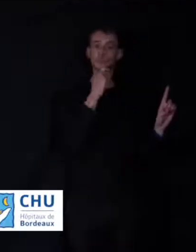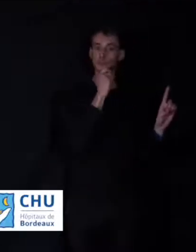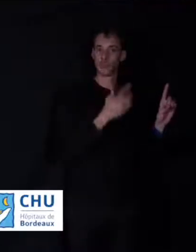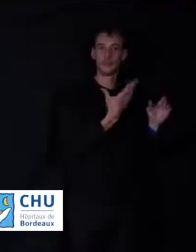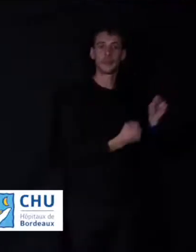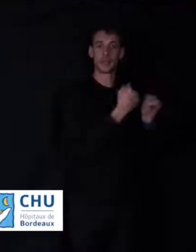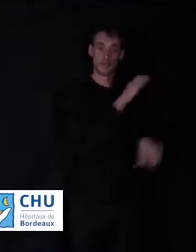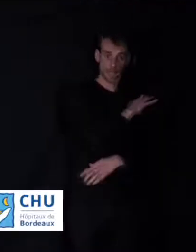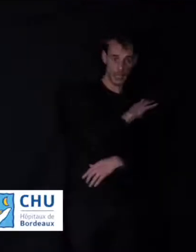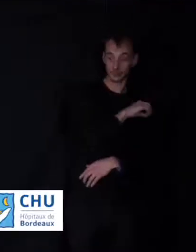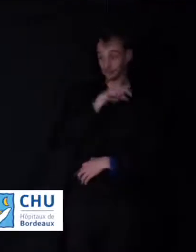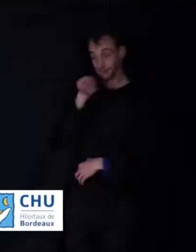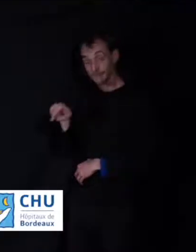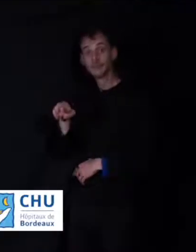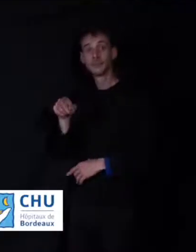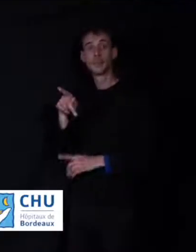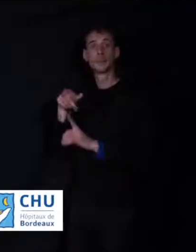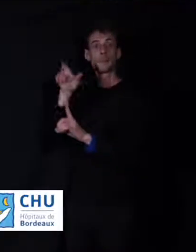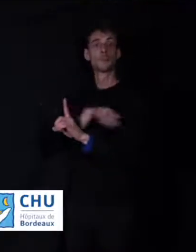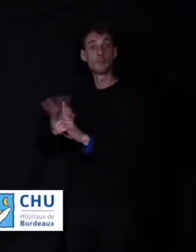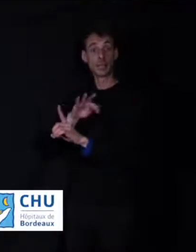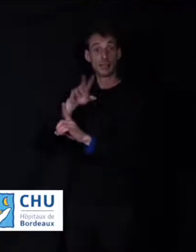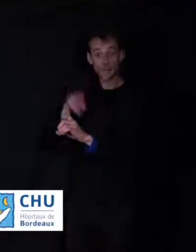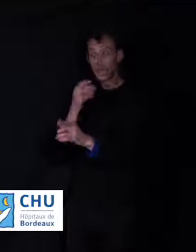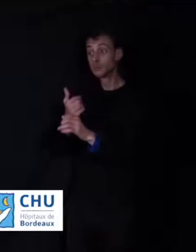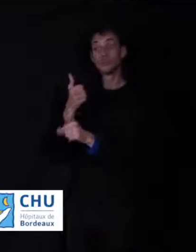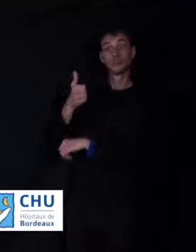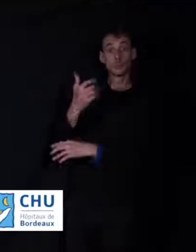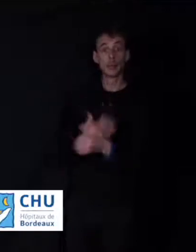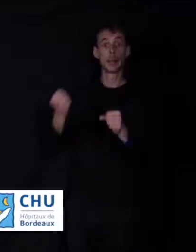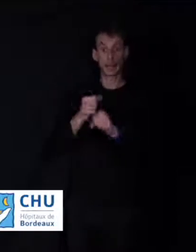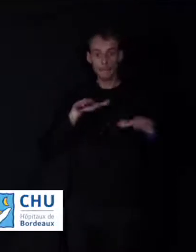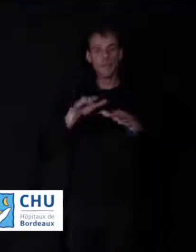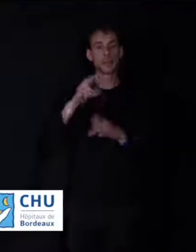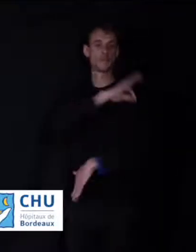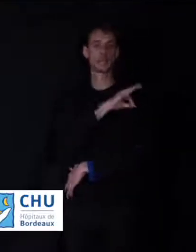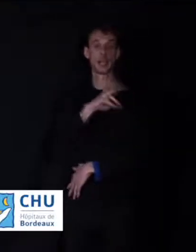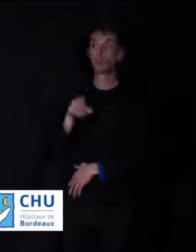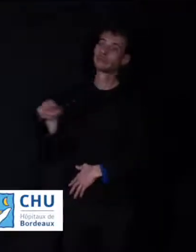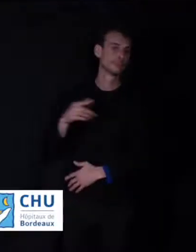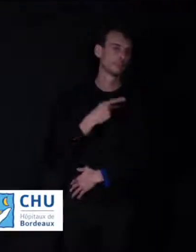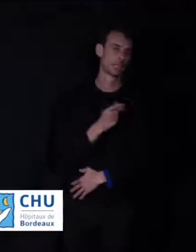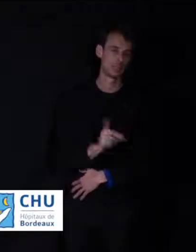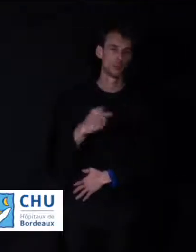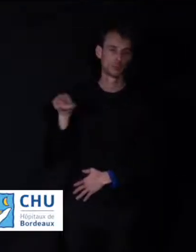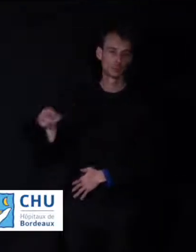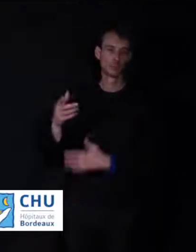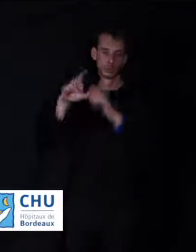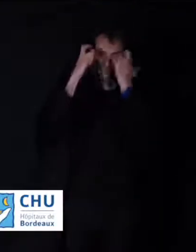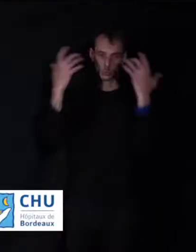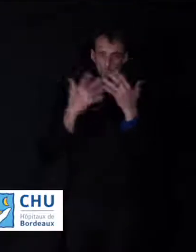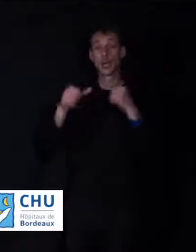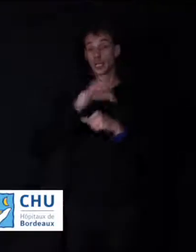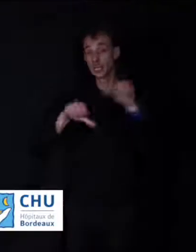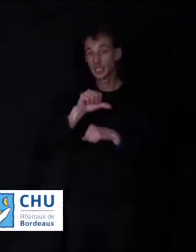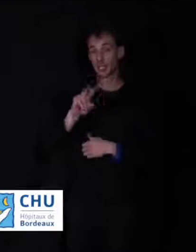vaccination. Il faut savoir que Pasteur n'était pas médecin, mais chimiste, et il en a beaucoup souffert. Il a passé 3/4 de sa vie, pratiquement, à